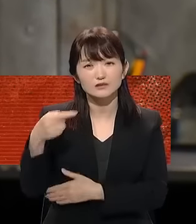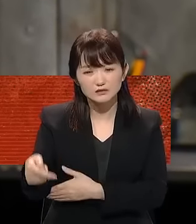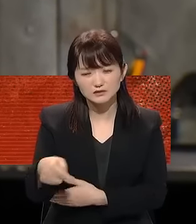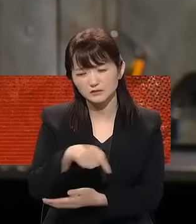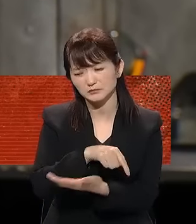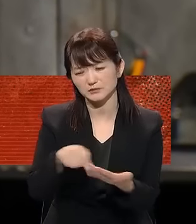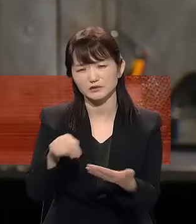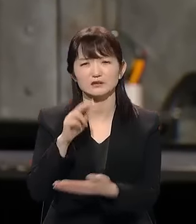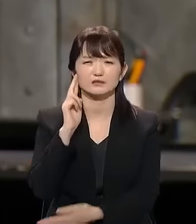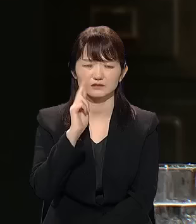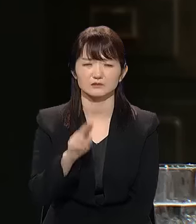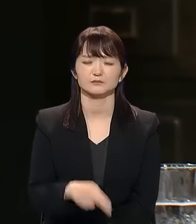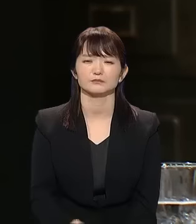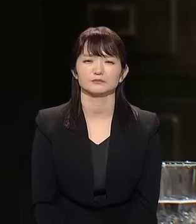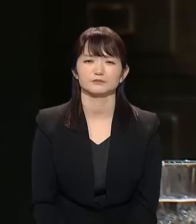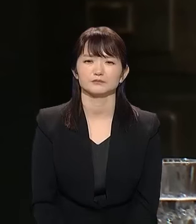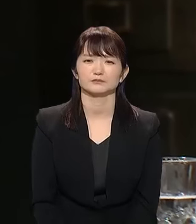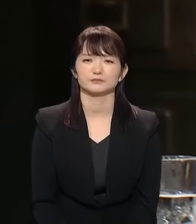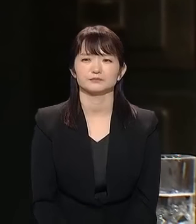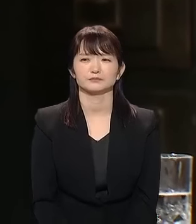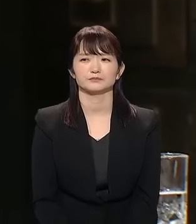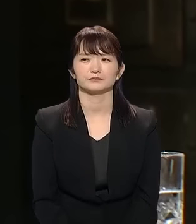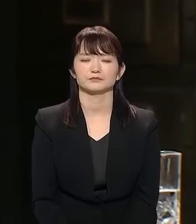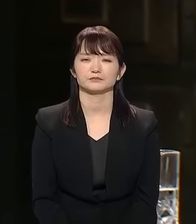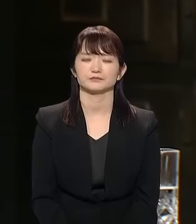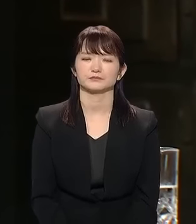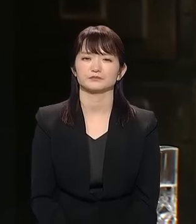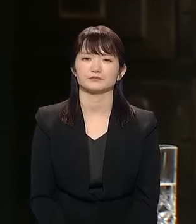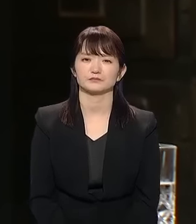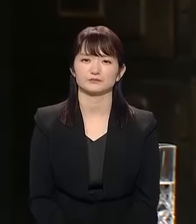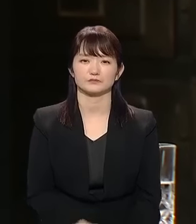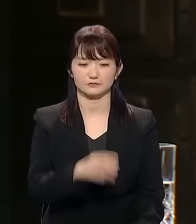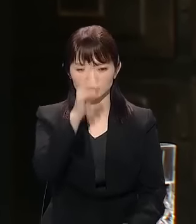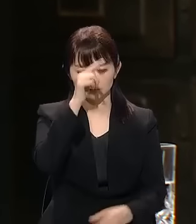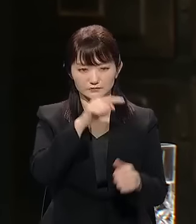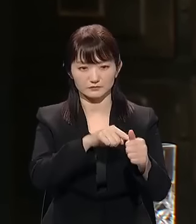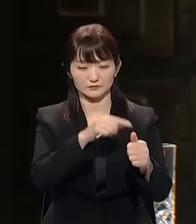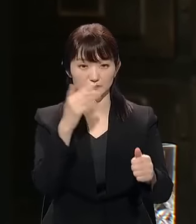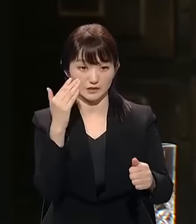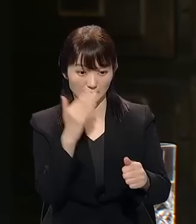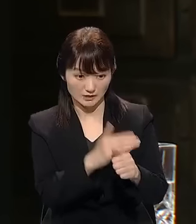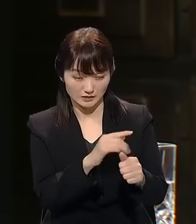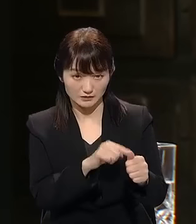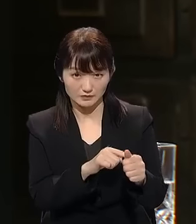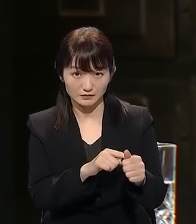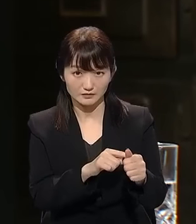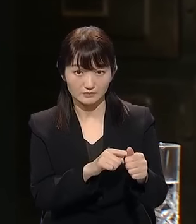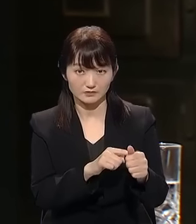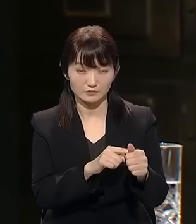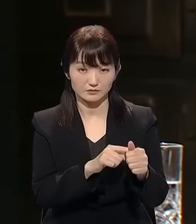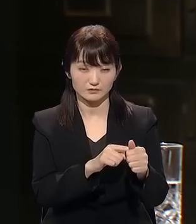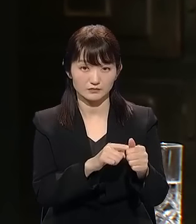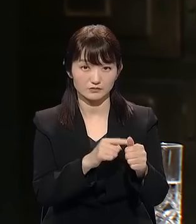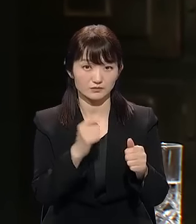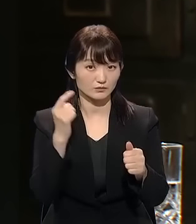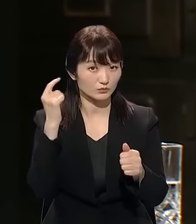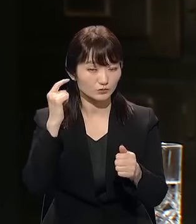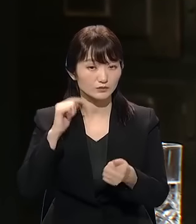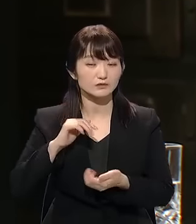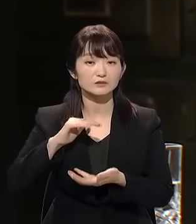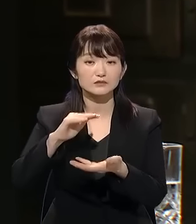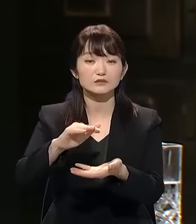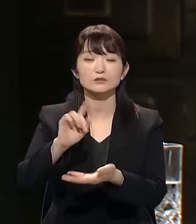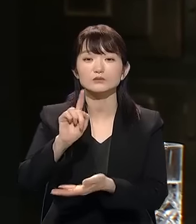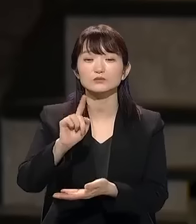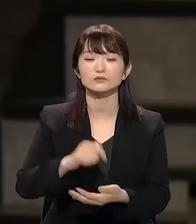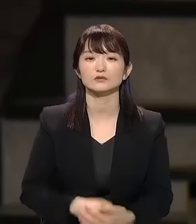봅니다 그예 자 박교수님이 이제는 뭐 해임이 됐으니까 전 경위 시겠지만 싶은 말씀을 좀 해주시죠네